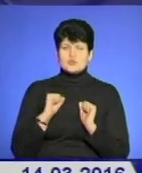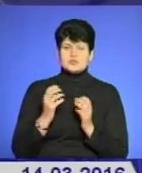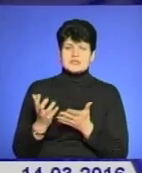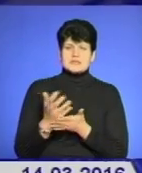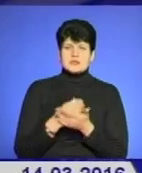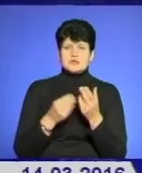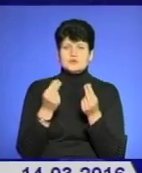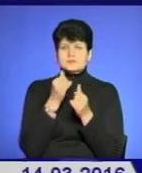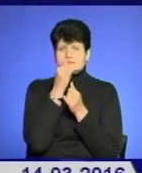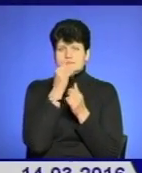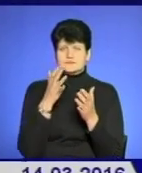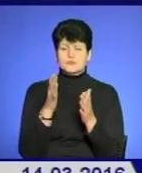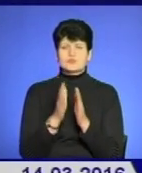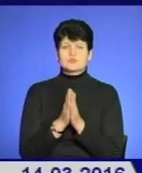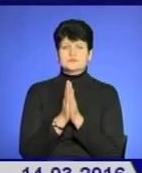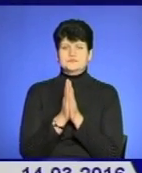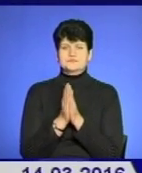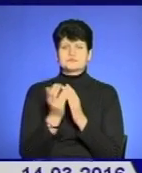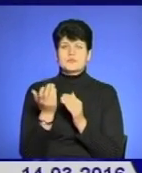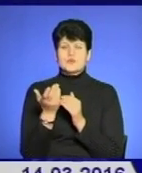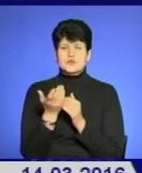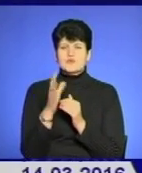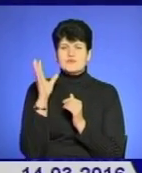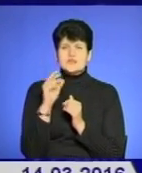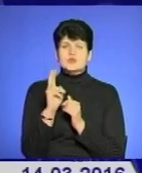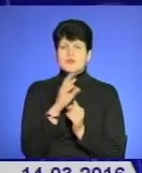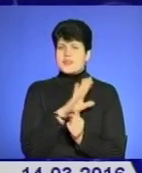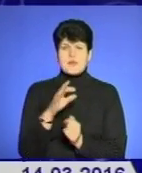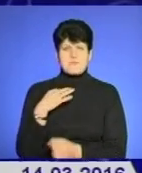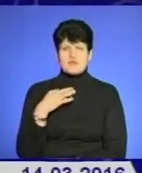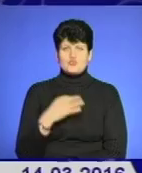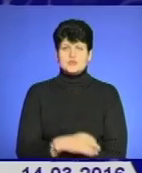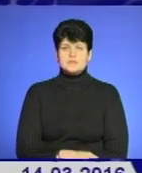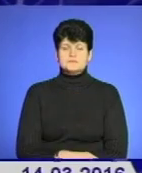швидко зібрати цю суму батьки не можуть, тому звертаються за допомогою до усіх небайдужих.